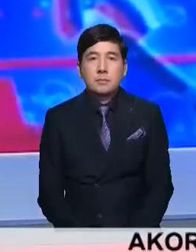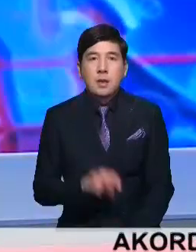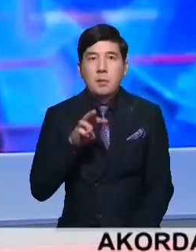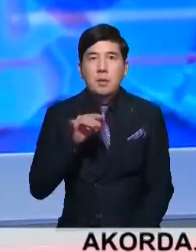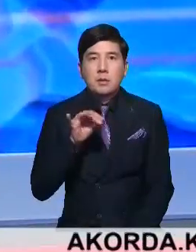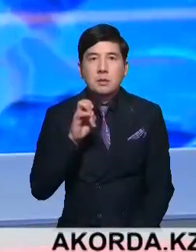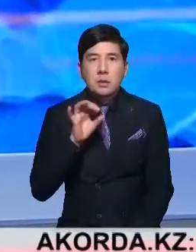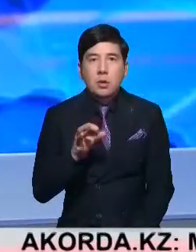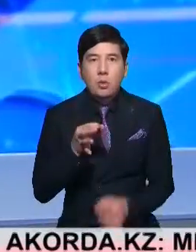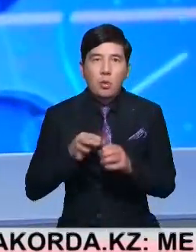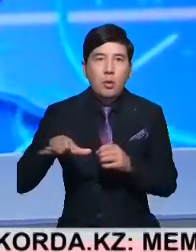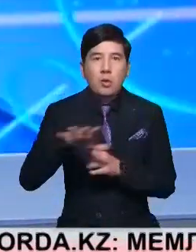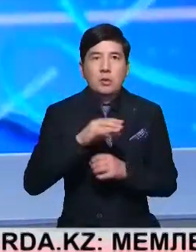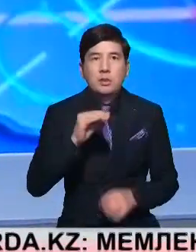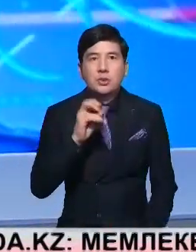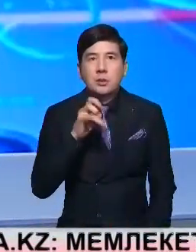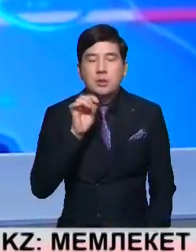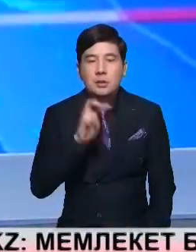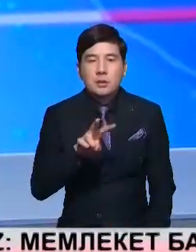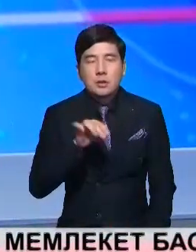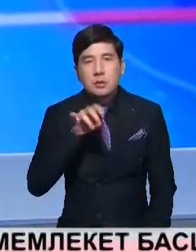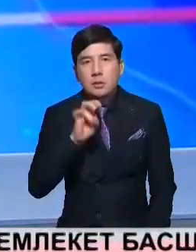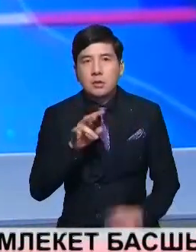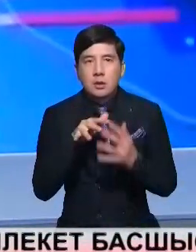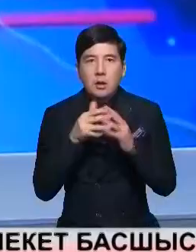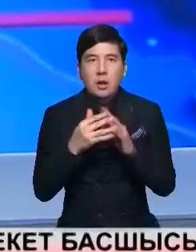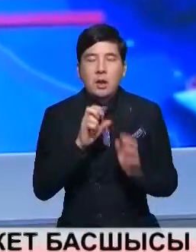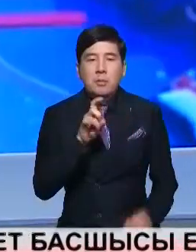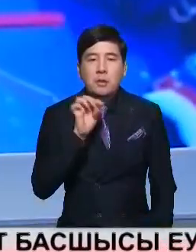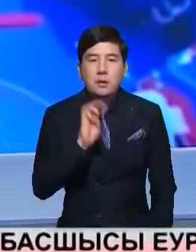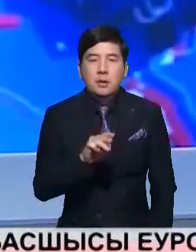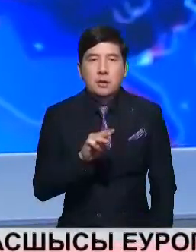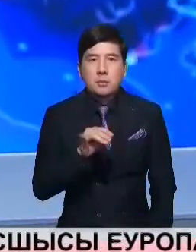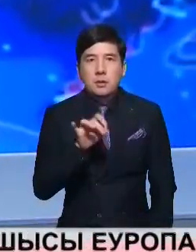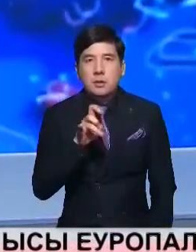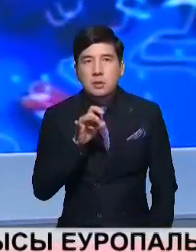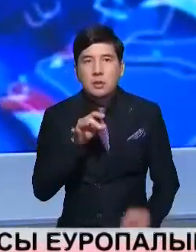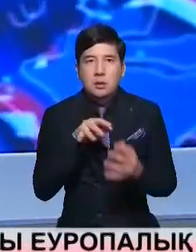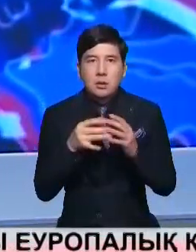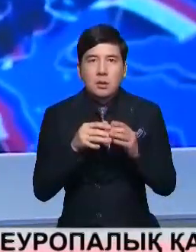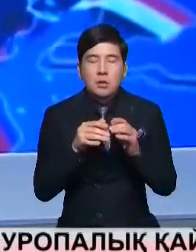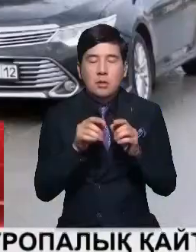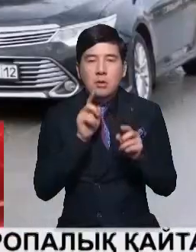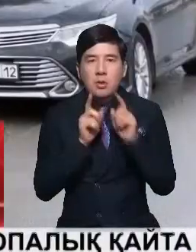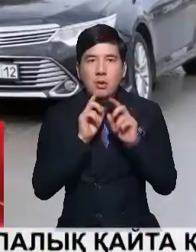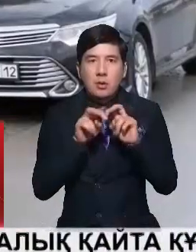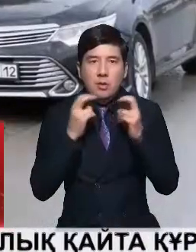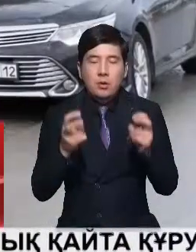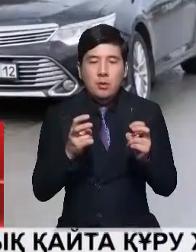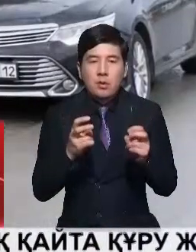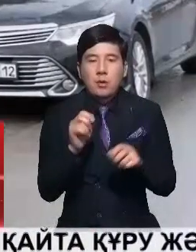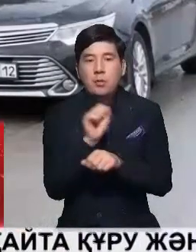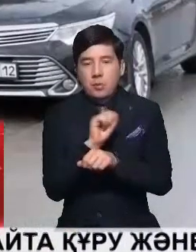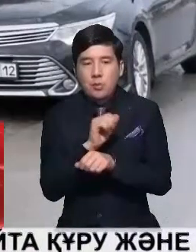Маңғыстау облысы Жаңғылды және Түшібек ауылдарында Аманат партиясының республикалық қоғамдық қабылдау өтті. Онда тұрғындар қоғамдық көліктің